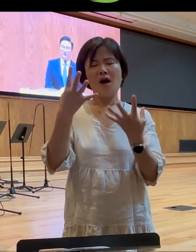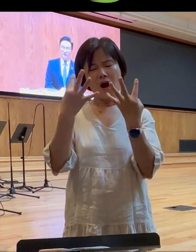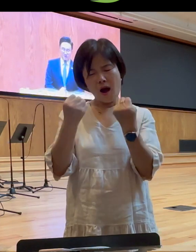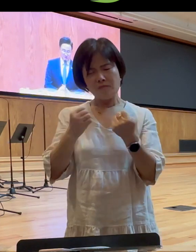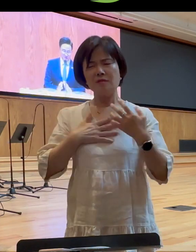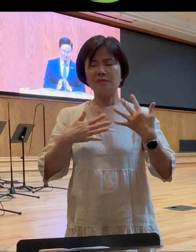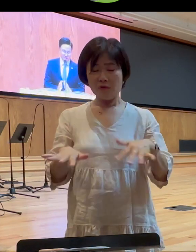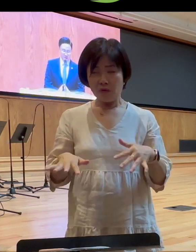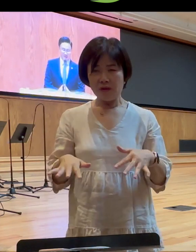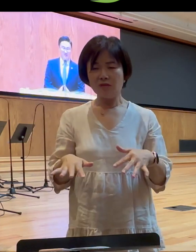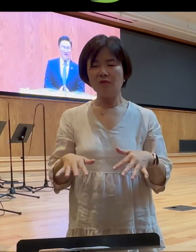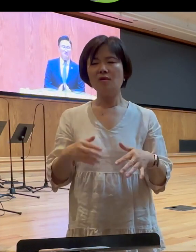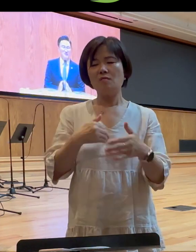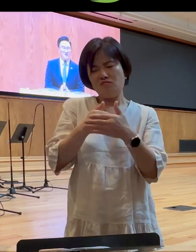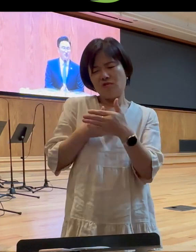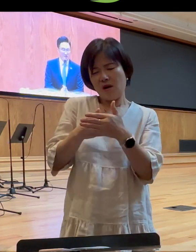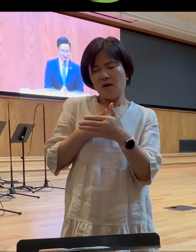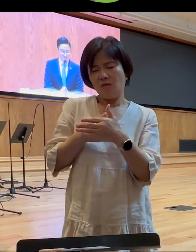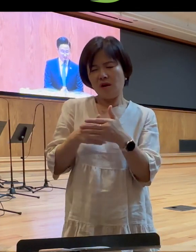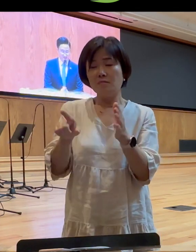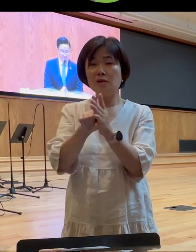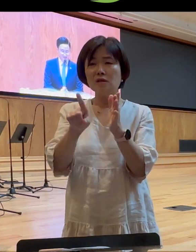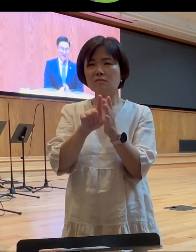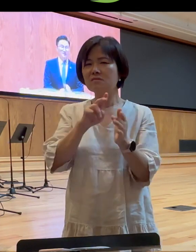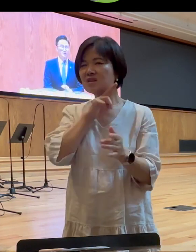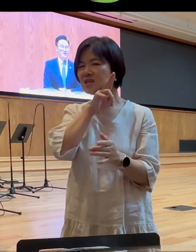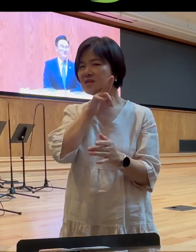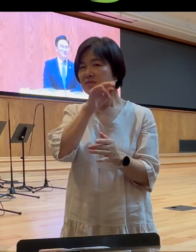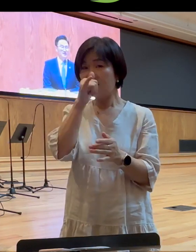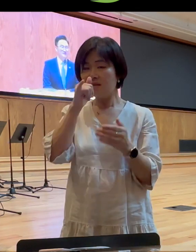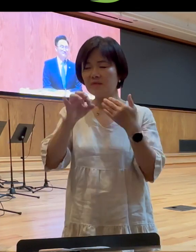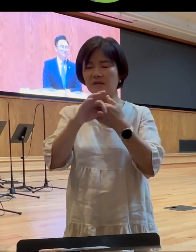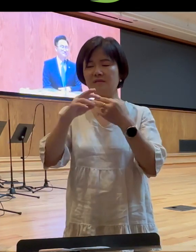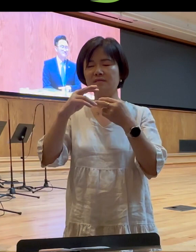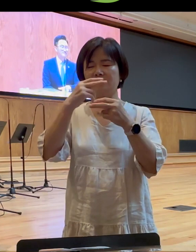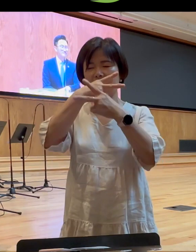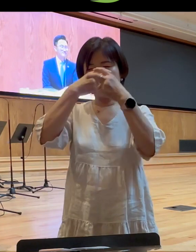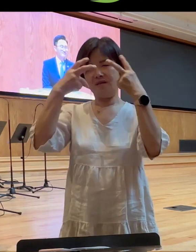피곤해도 불안하거나 믿지 못할 때는 잠이 오지 않습니다.